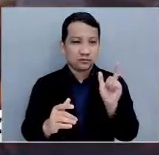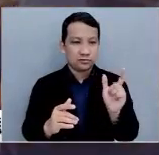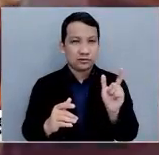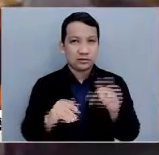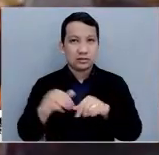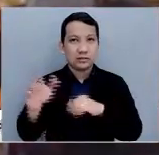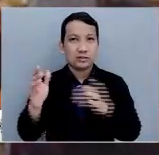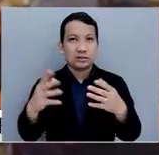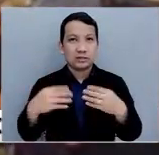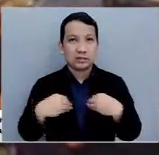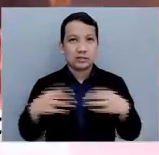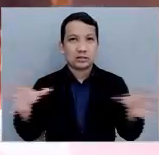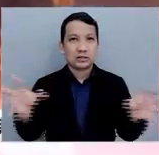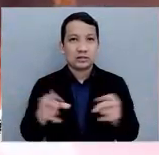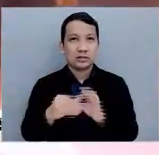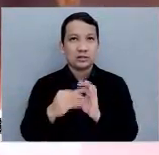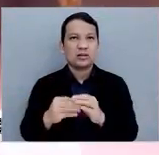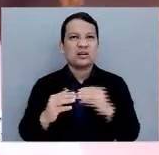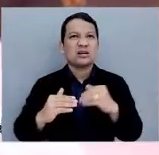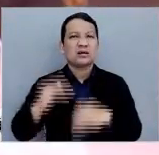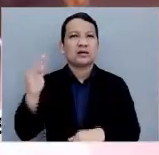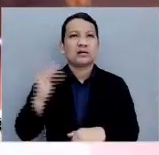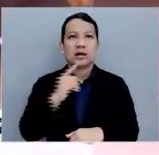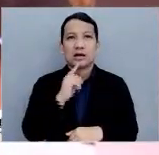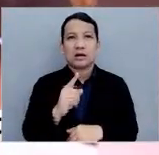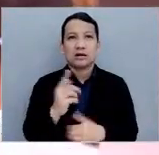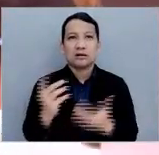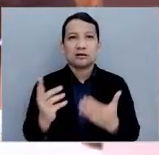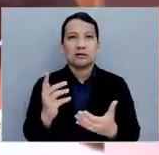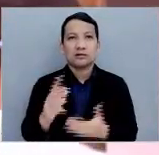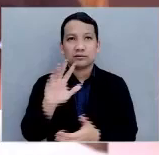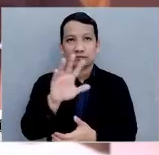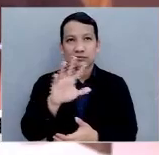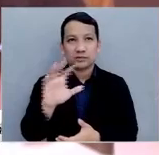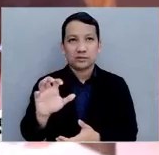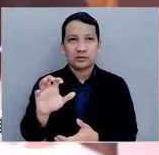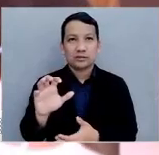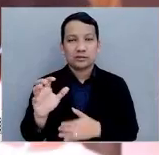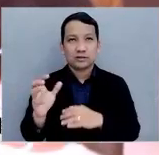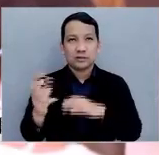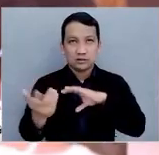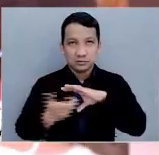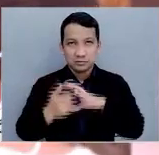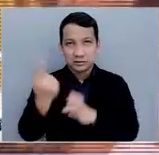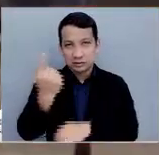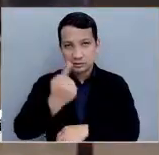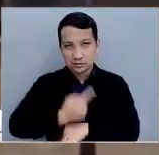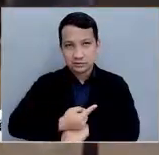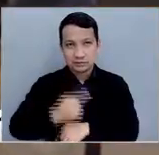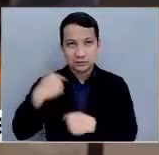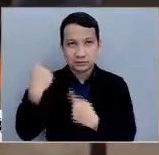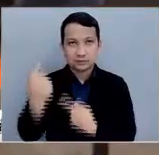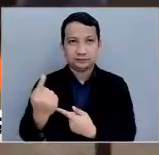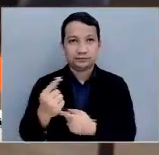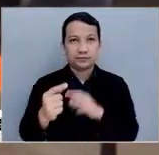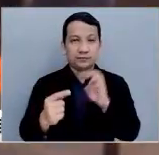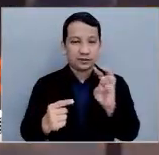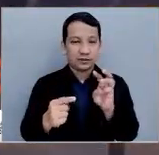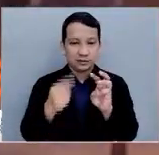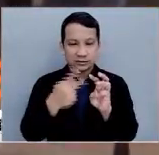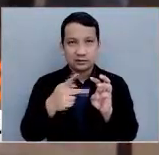nilang i-accommodate, ngayon umaabot na sila sa 500 customers kada araw. Mula 6 na kilo ng